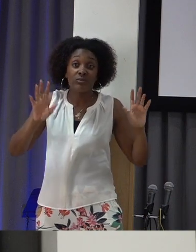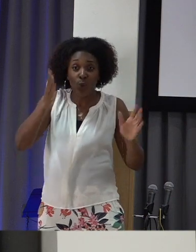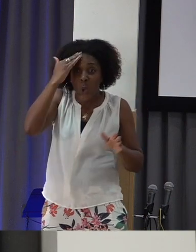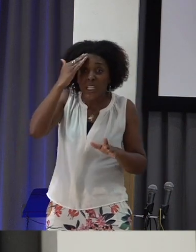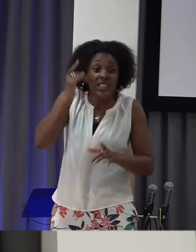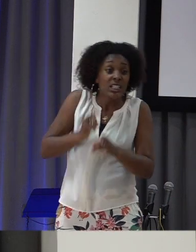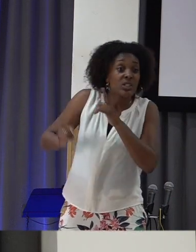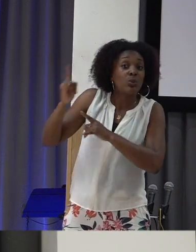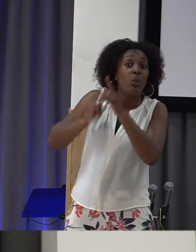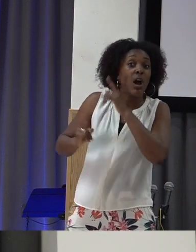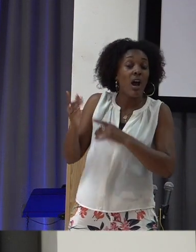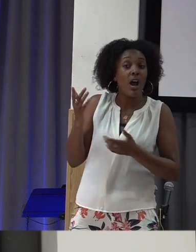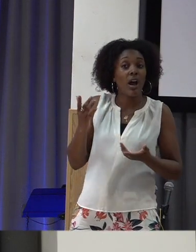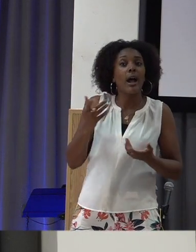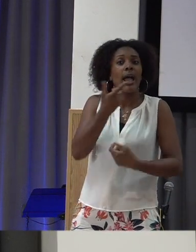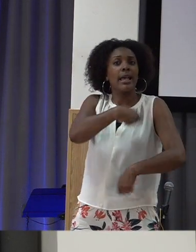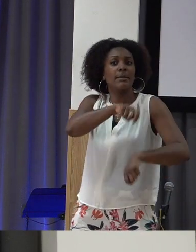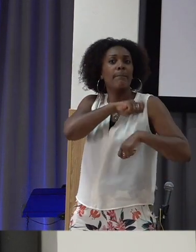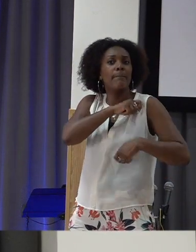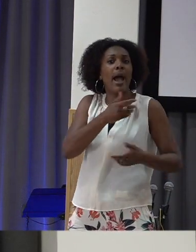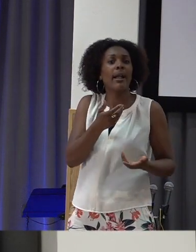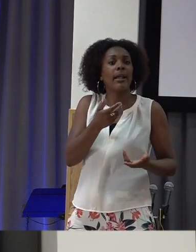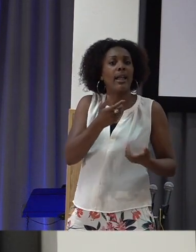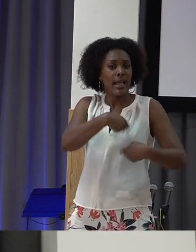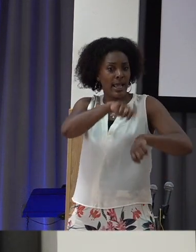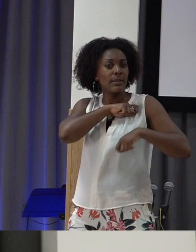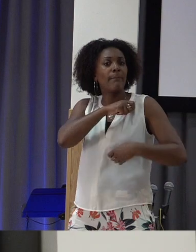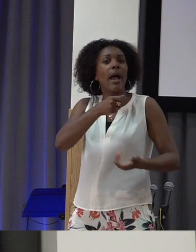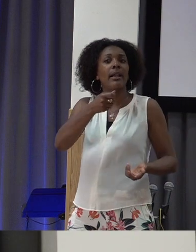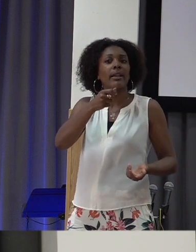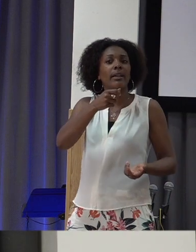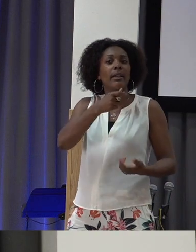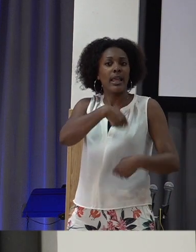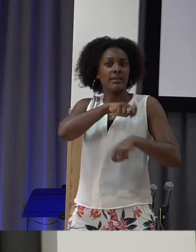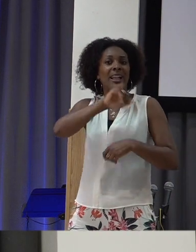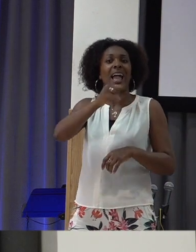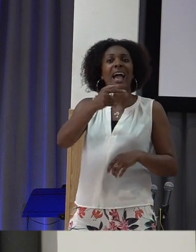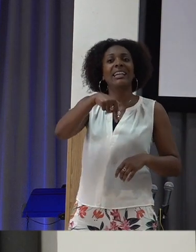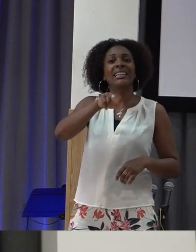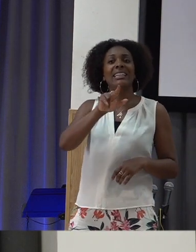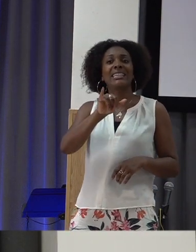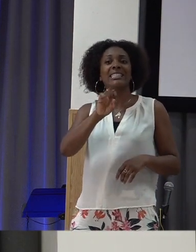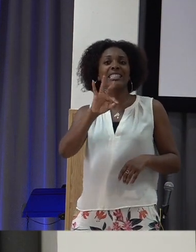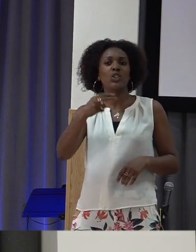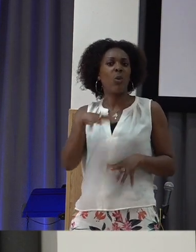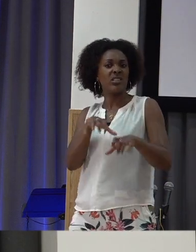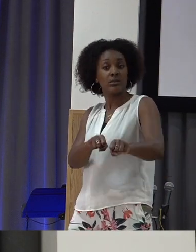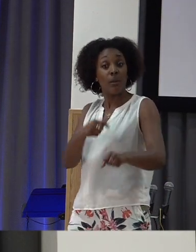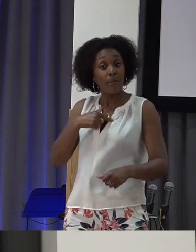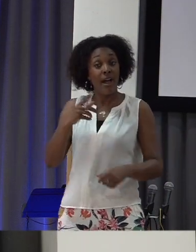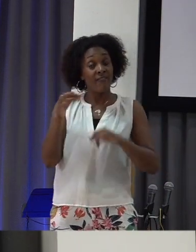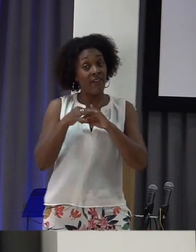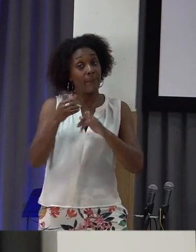l'histoire, en Espagne, il y a eu ce qu'on appelle l'Inquisition. Mon épouse est née dans cette Espagne,